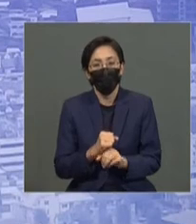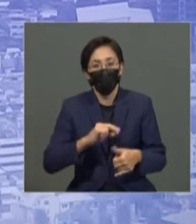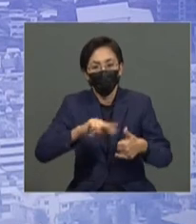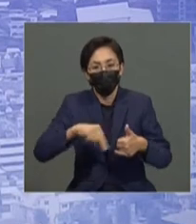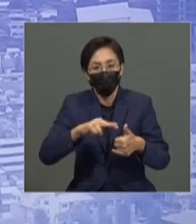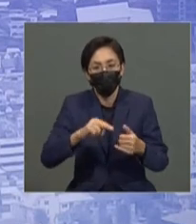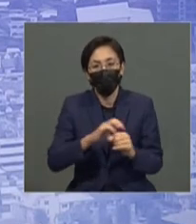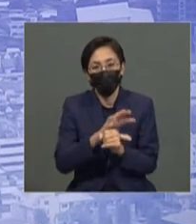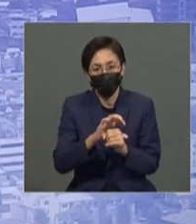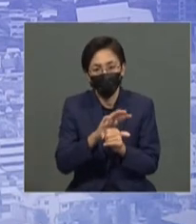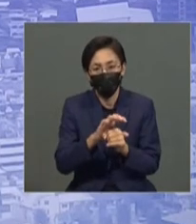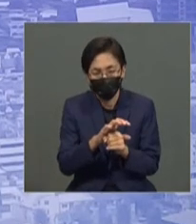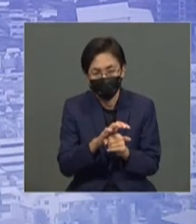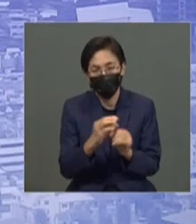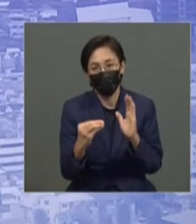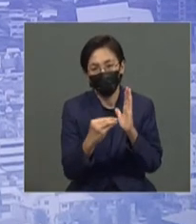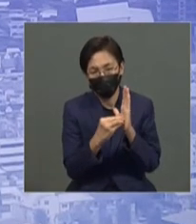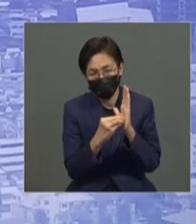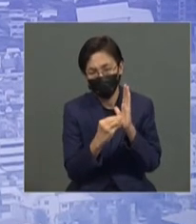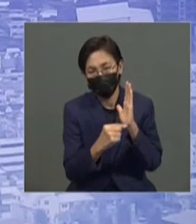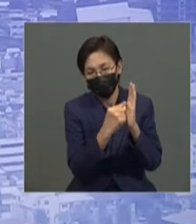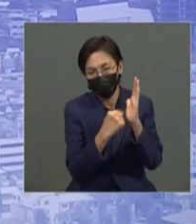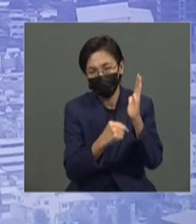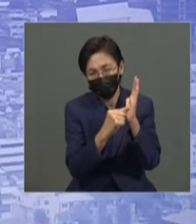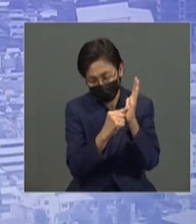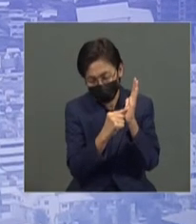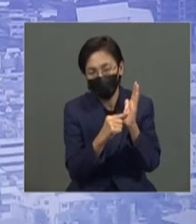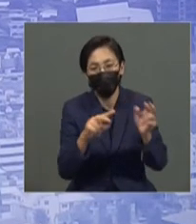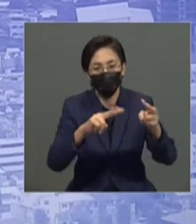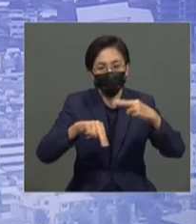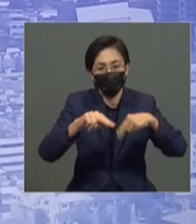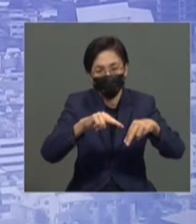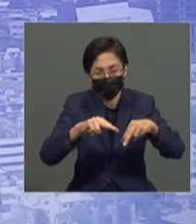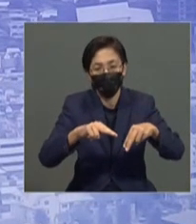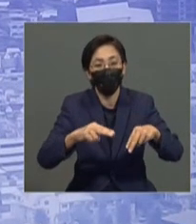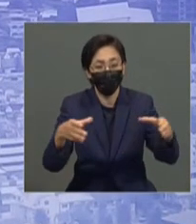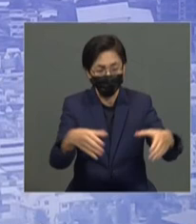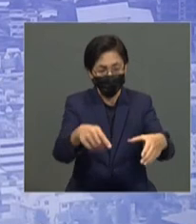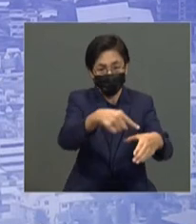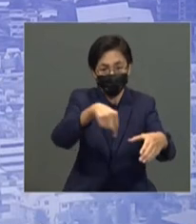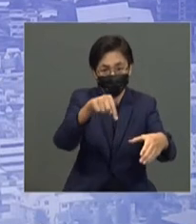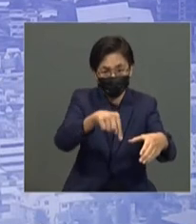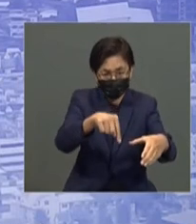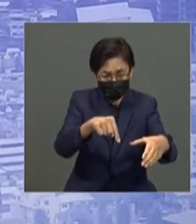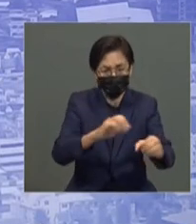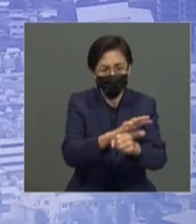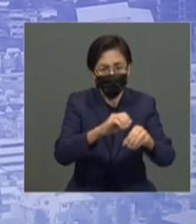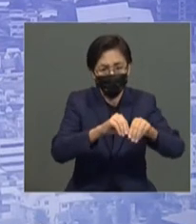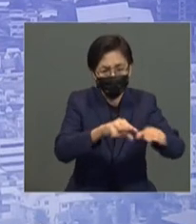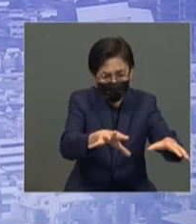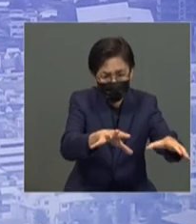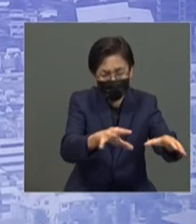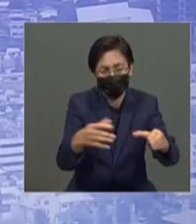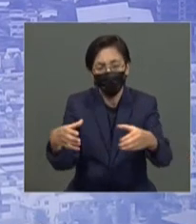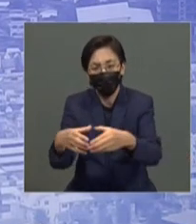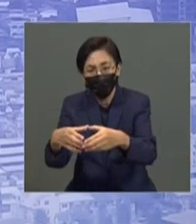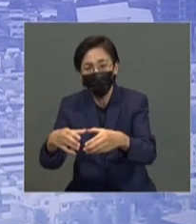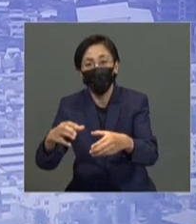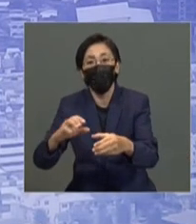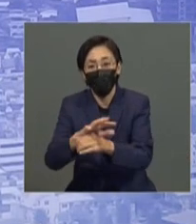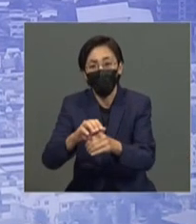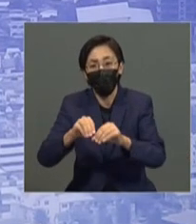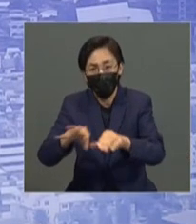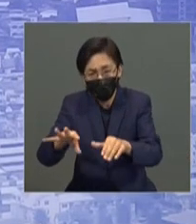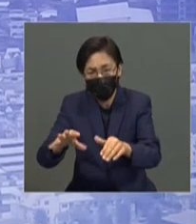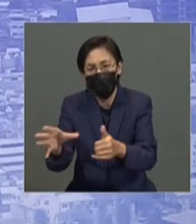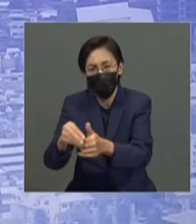ก็จะเน้นกทม.ปริมณฑลนะคะเน้นพื้นที่ที่มีการแพร่ระบาดคลัสเตอร์ที่มีผู้ติดเชื้อเป็นกลุ่ม